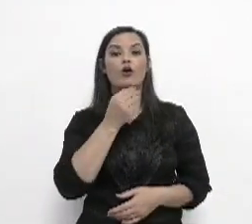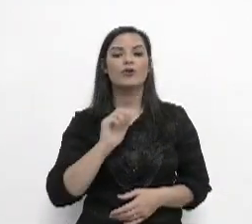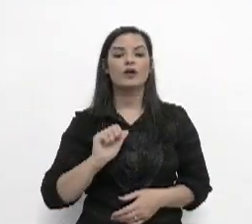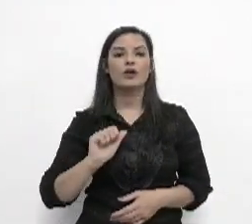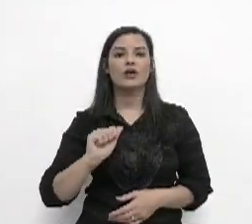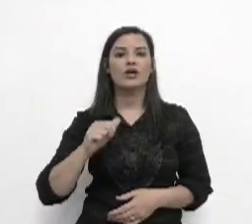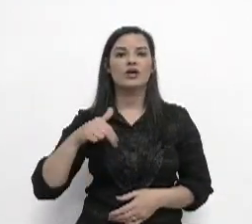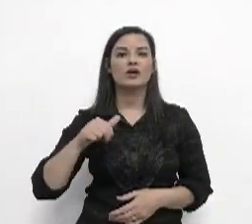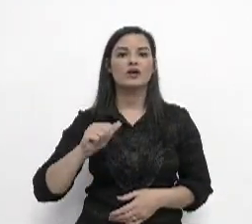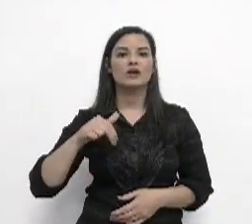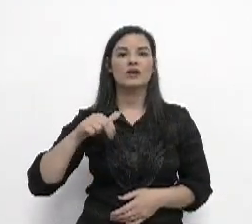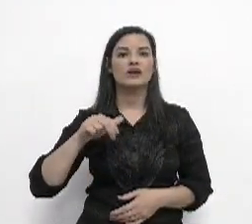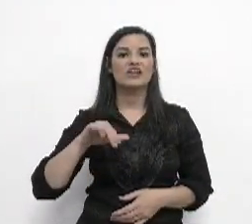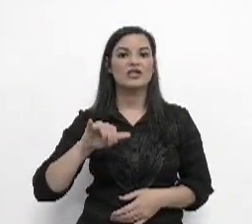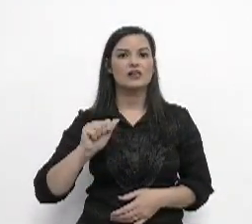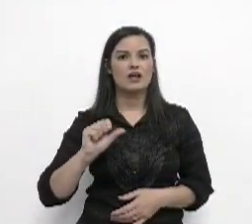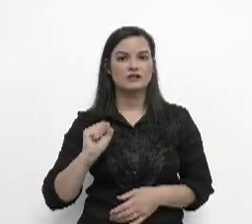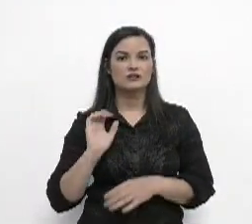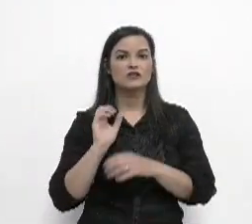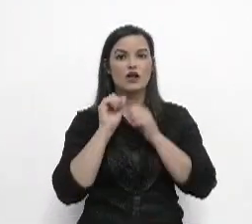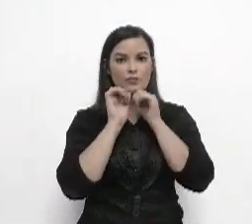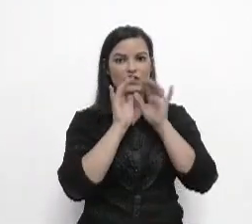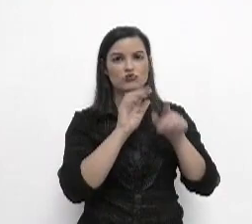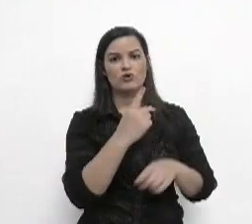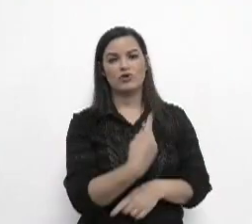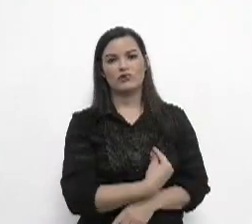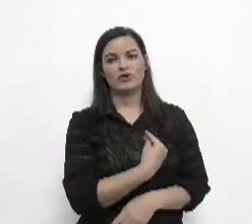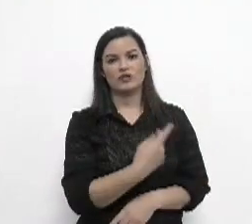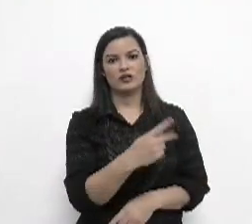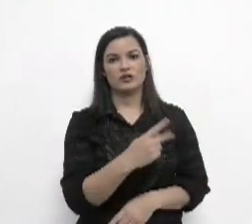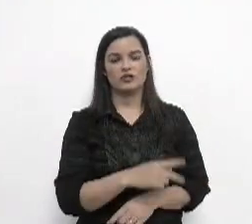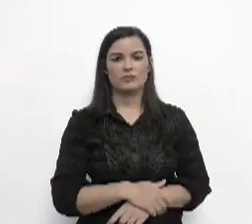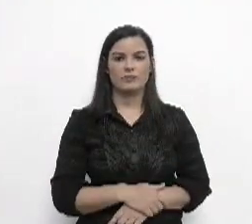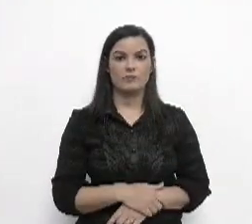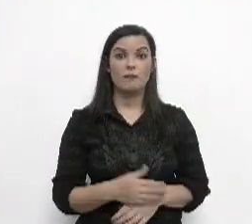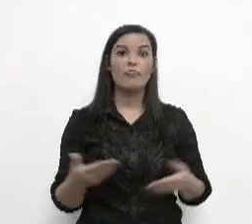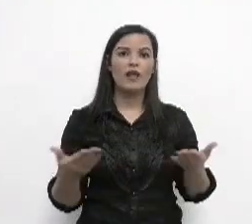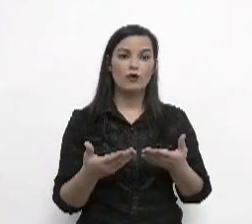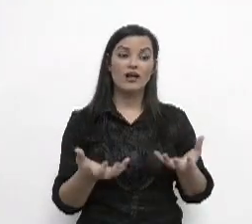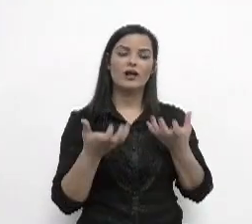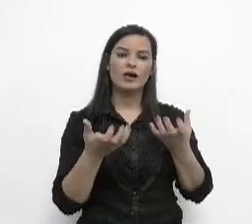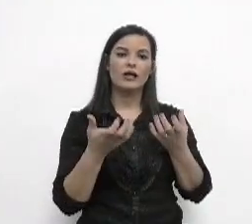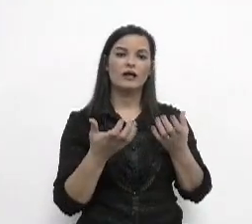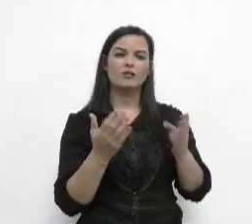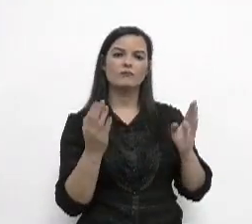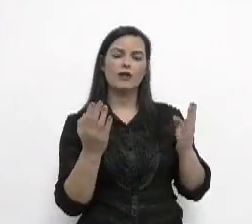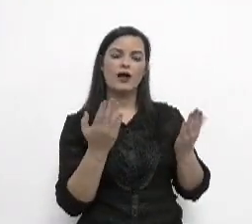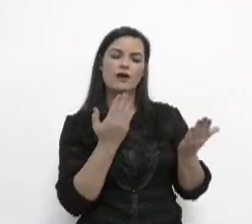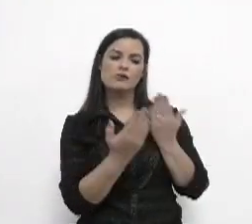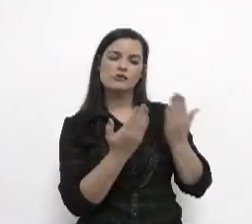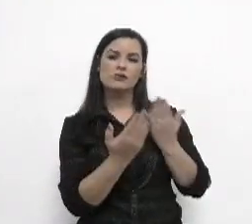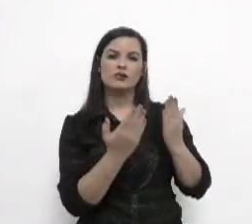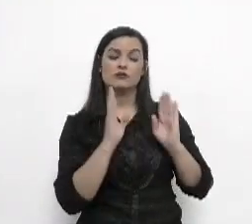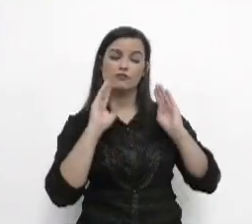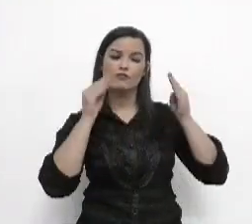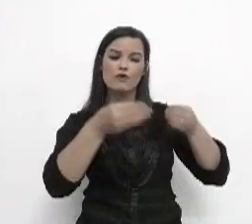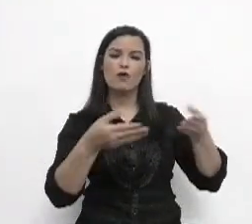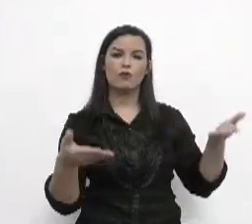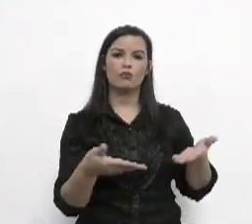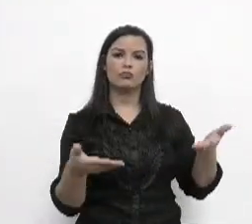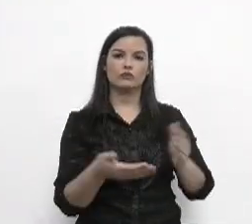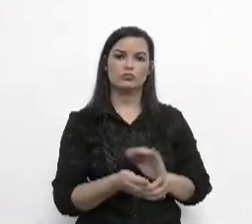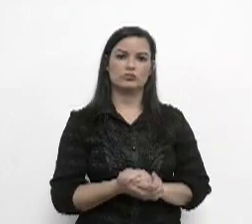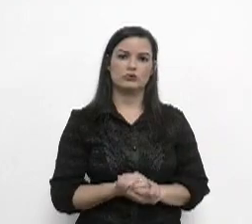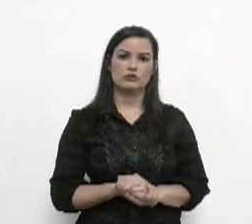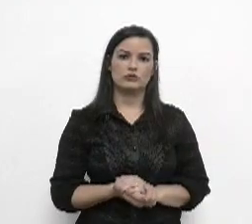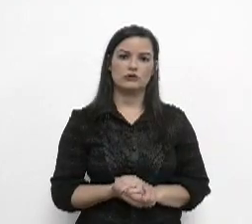pelo 오늘 Senhor. 밤에 우리는 이 점을 주목하려고 합니다. Esse ponto que eu quero analisar e focar na palavra de hoje. 사울의 눈을